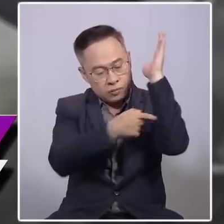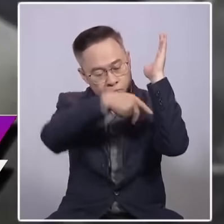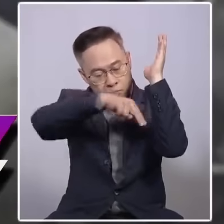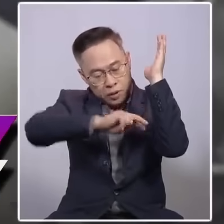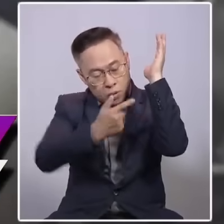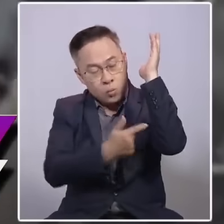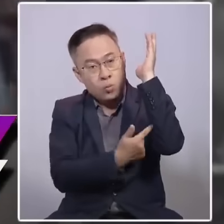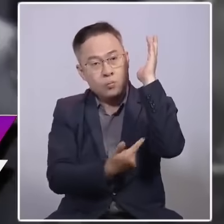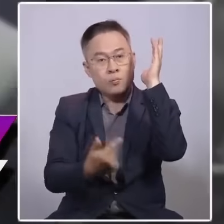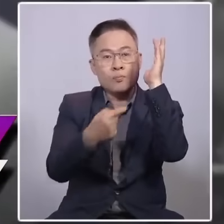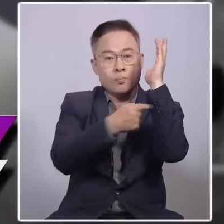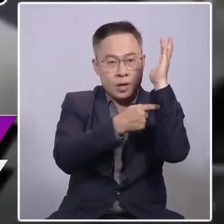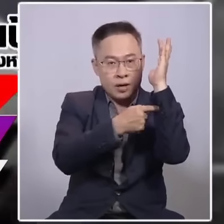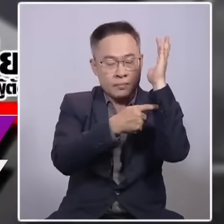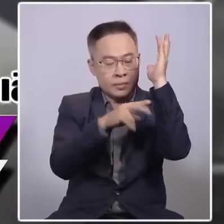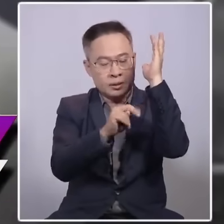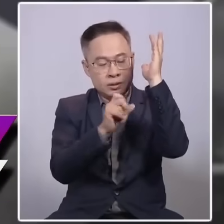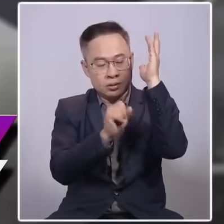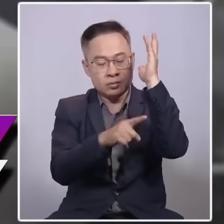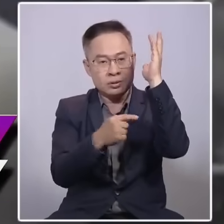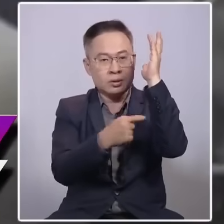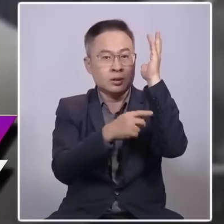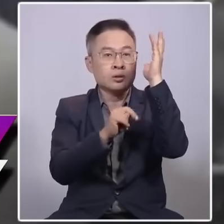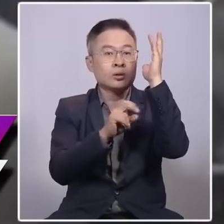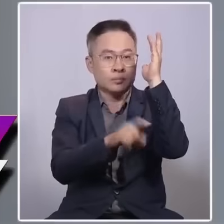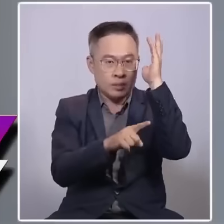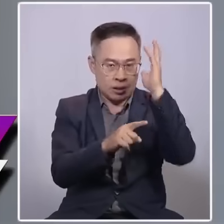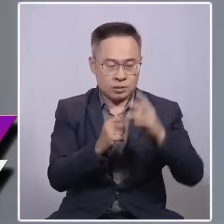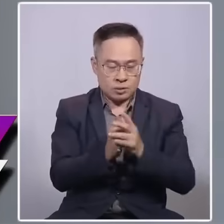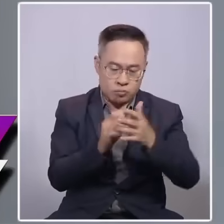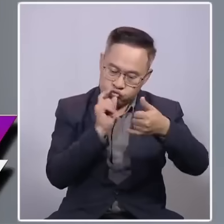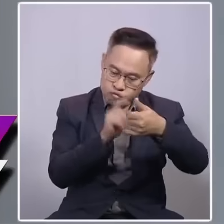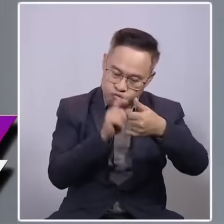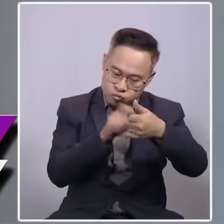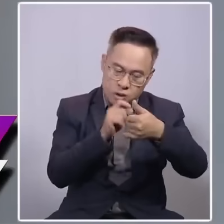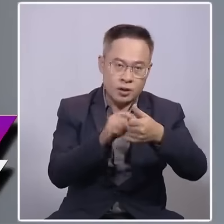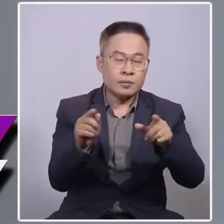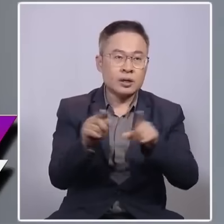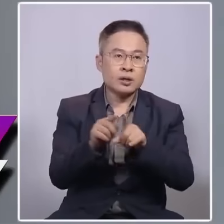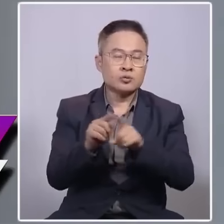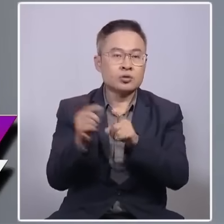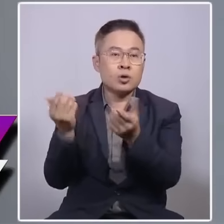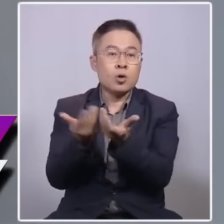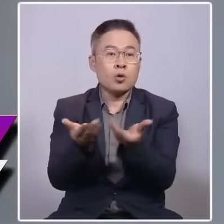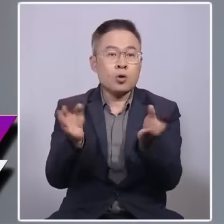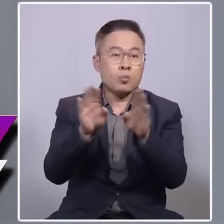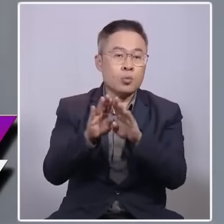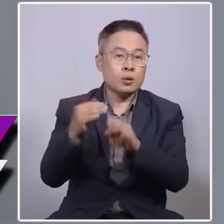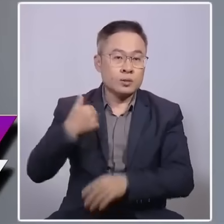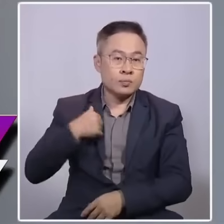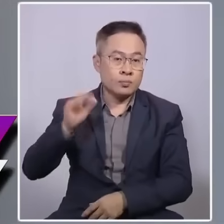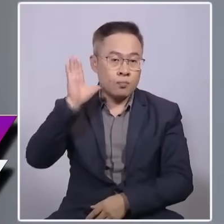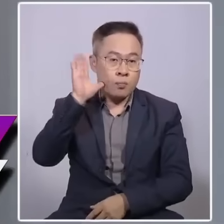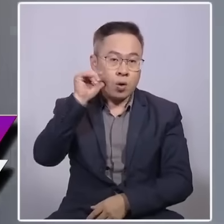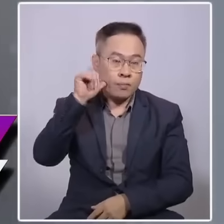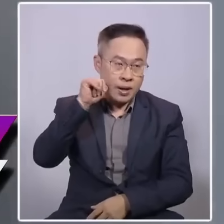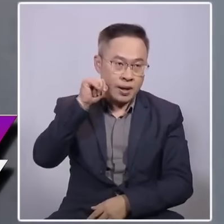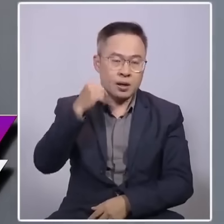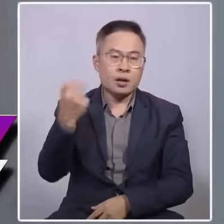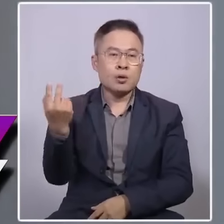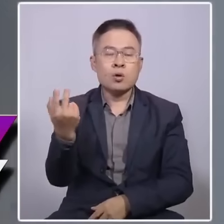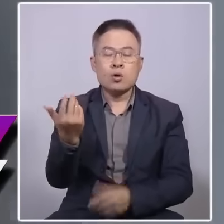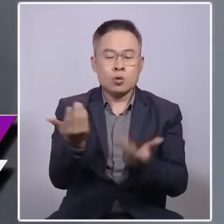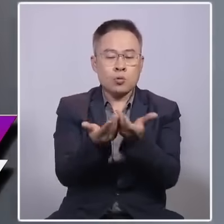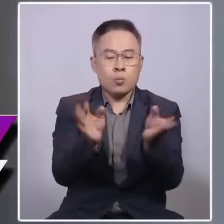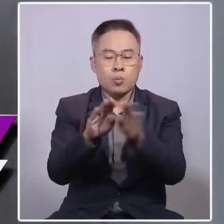ต้นสังกัดนะคะที่ดูแลคดีนี้ระหว่างสอบปากคำทางครอบครัวของทั้ง 2คนเนี่ยพ่อกับแม่ของบิ๊กแล้วก็ปลอยก็เดินทางเข้า